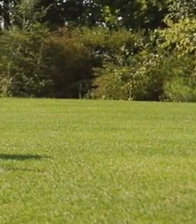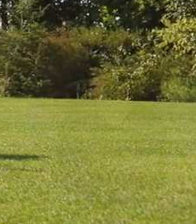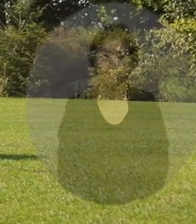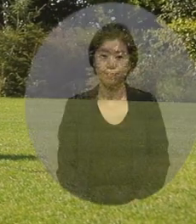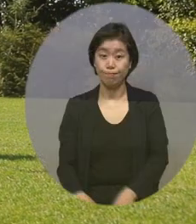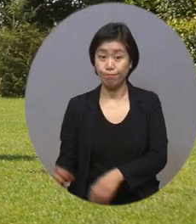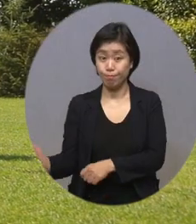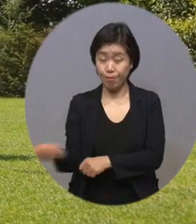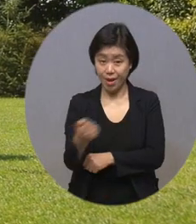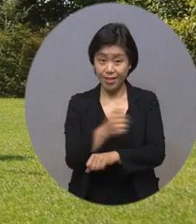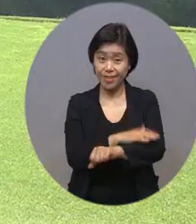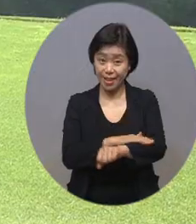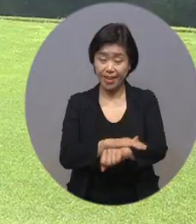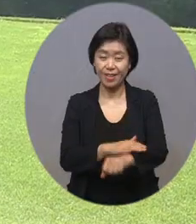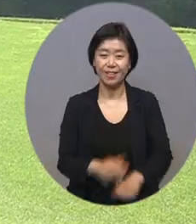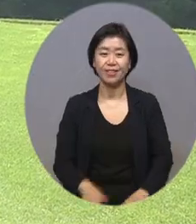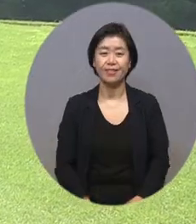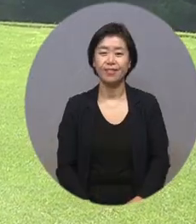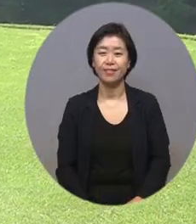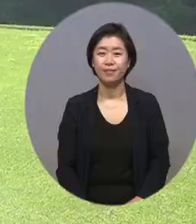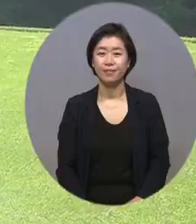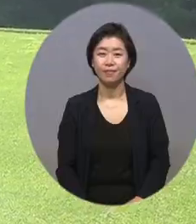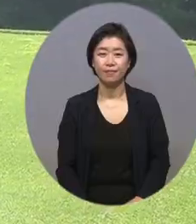굿샷! 와, 굿샷!